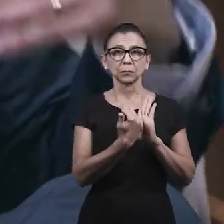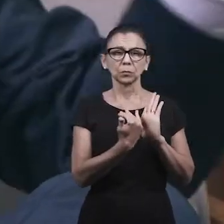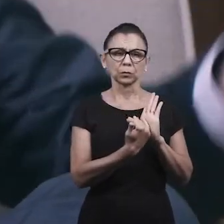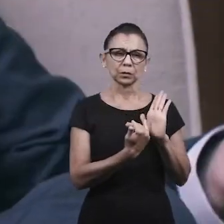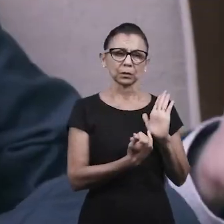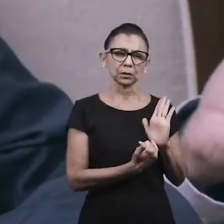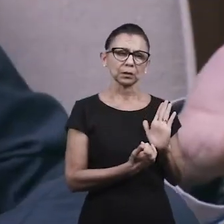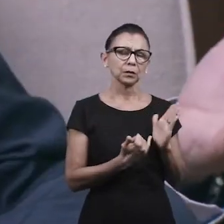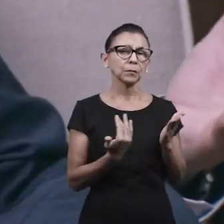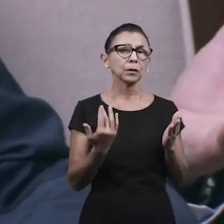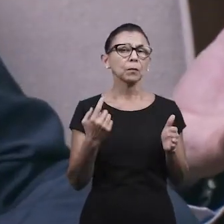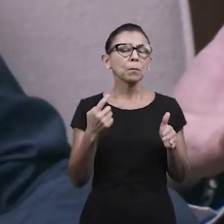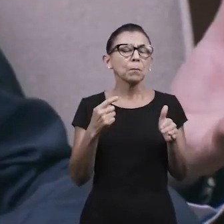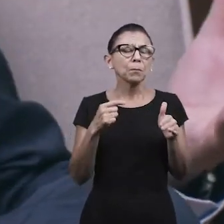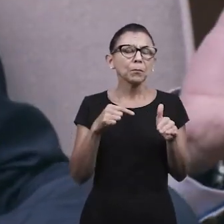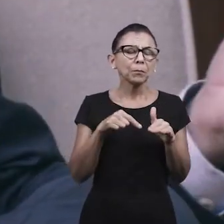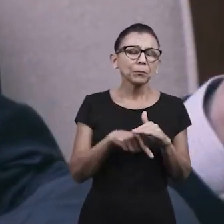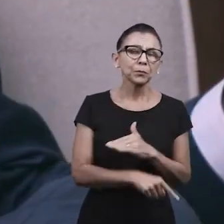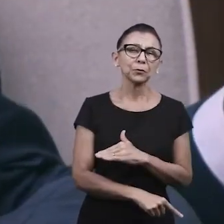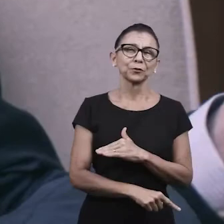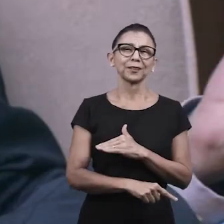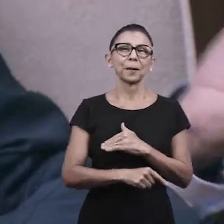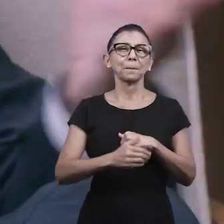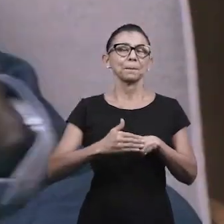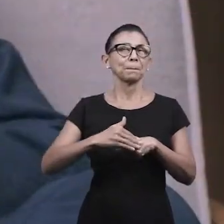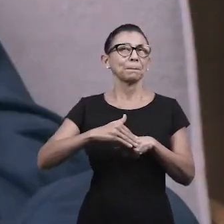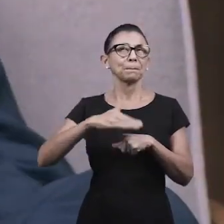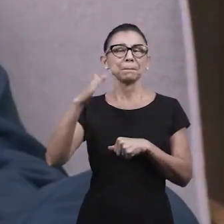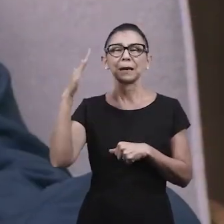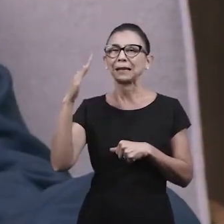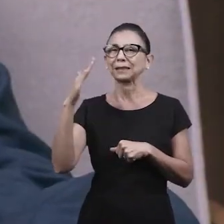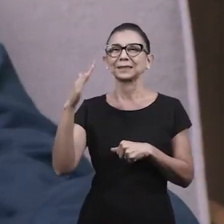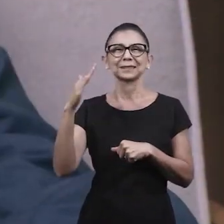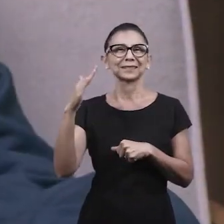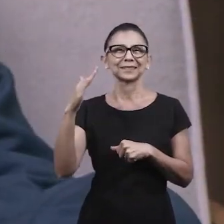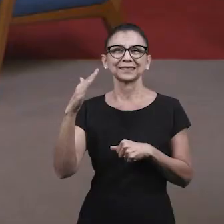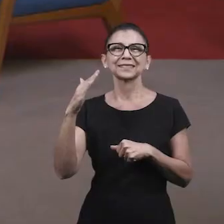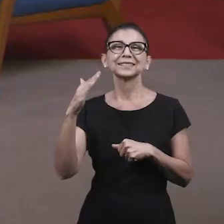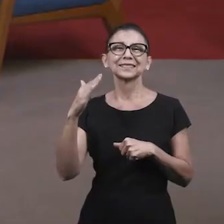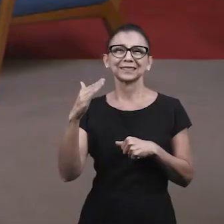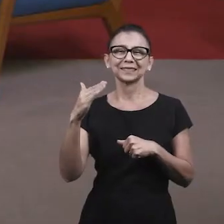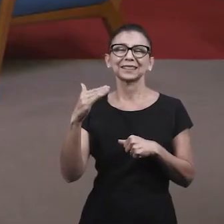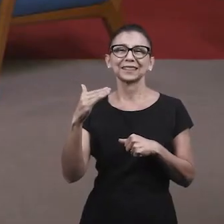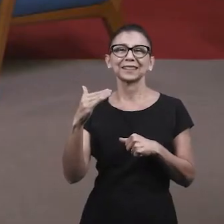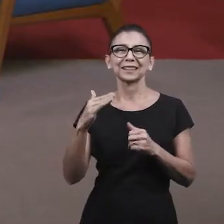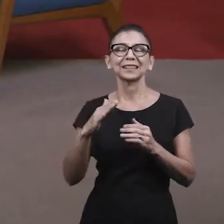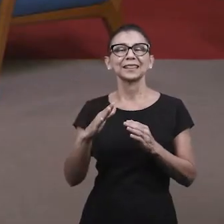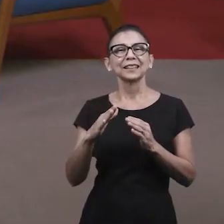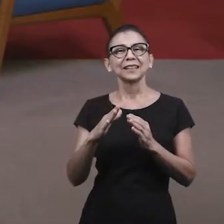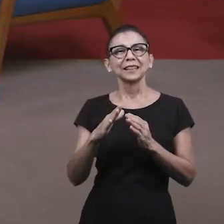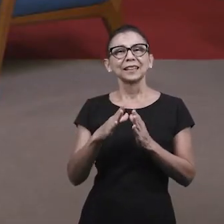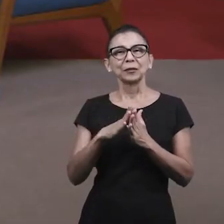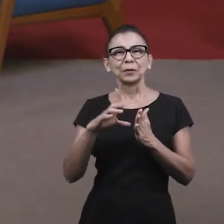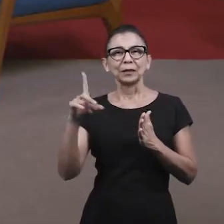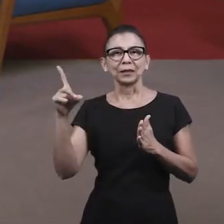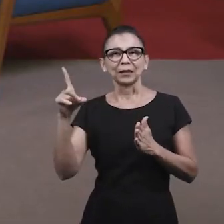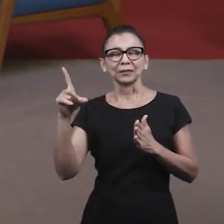et voir les révélations que le Saint-Esprit donne. Et en vérité, cette programmation, quand nous le préparons,